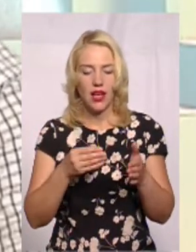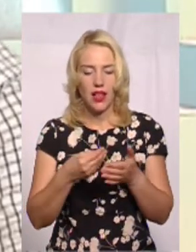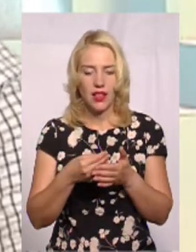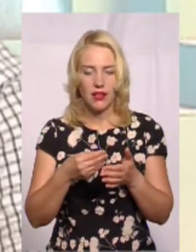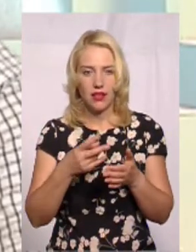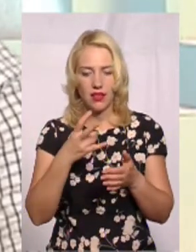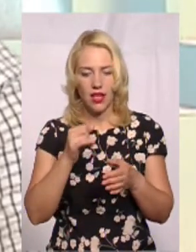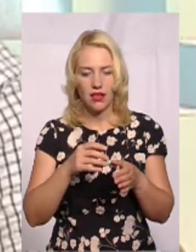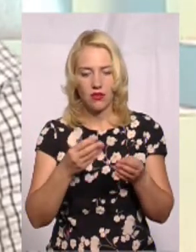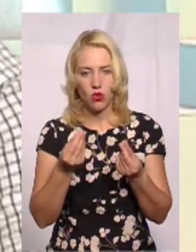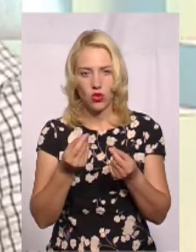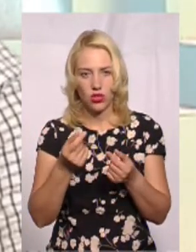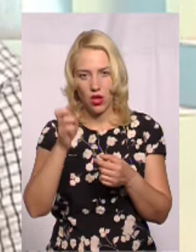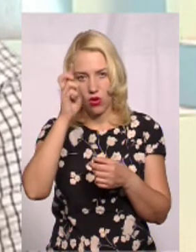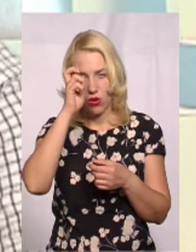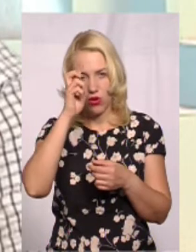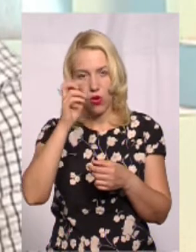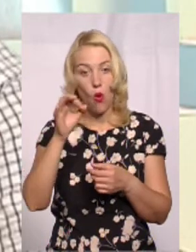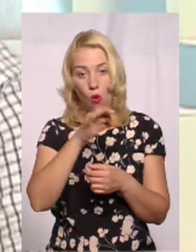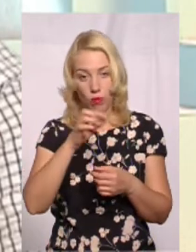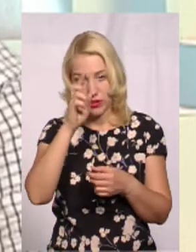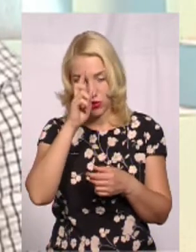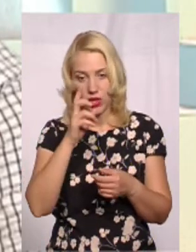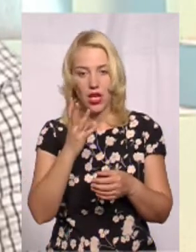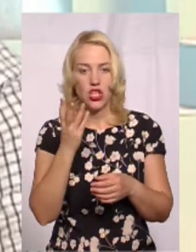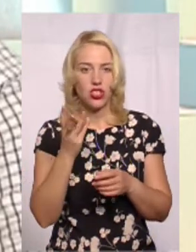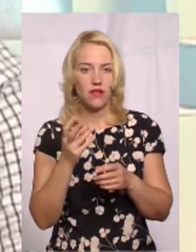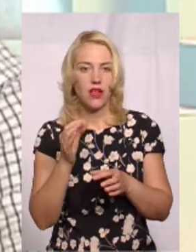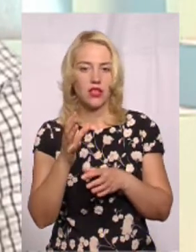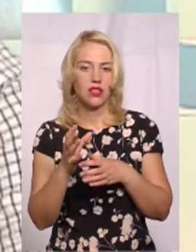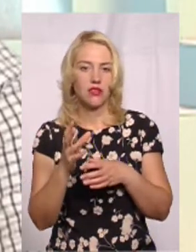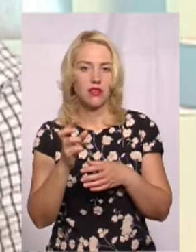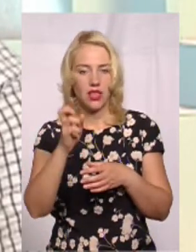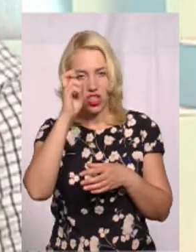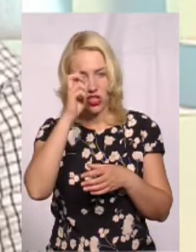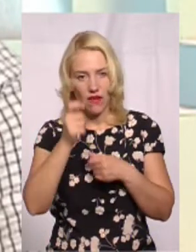рівні держави за рахунок державного бюджету. І потім, відповідно,